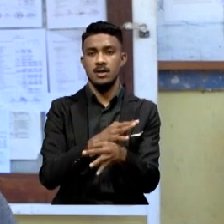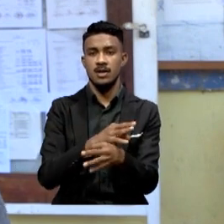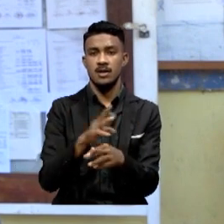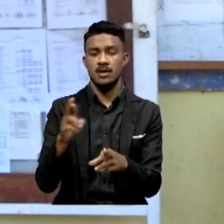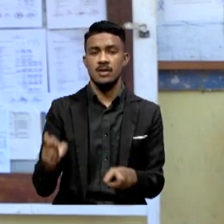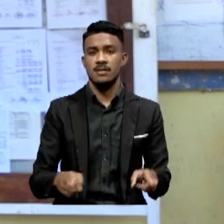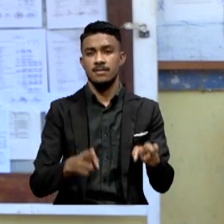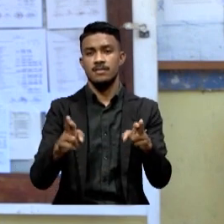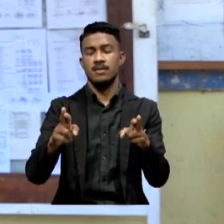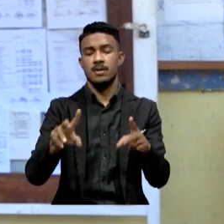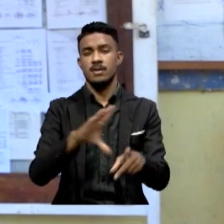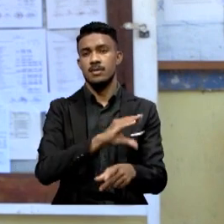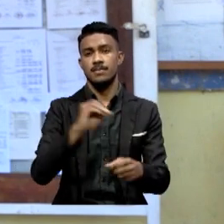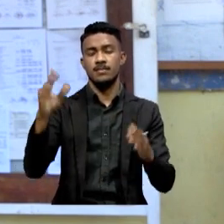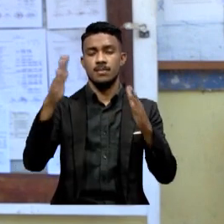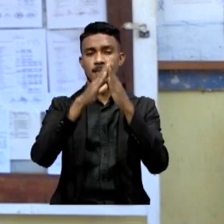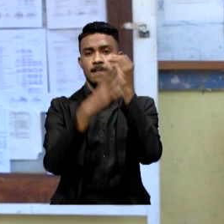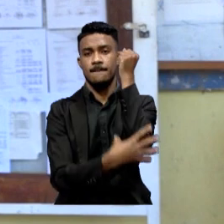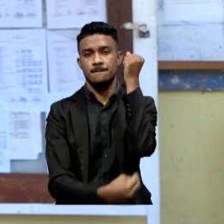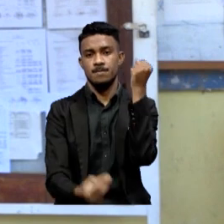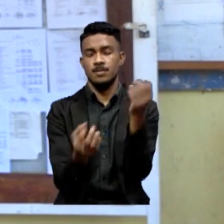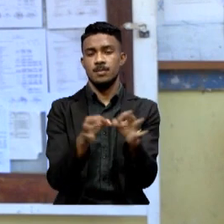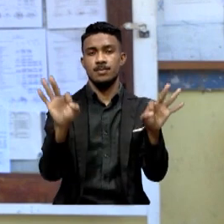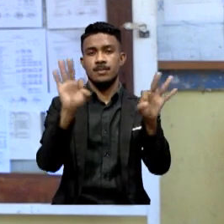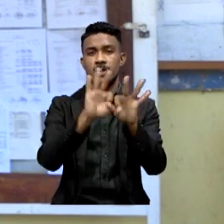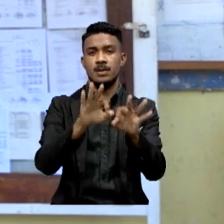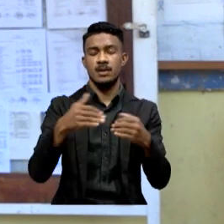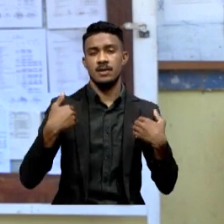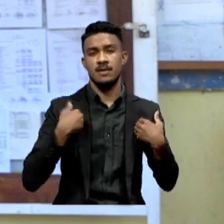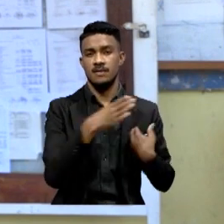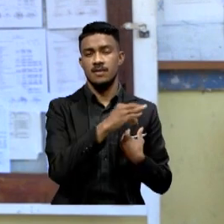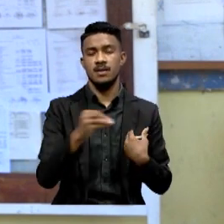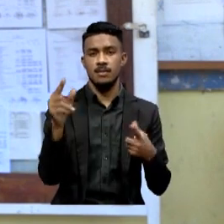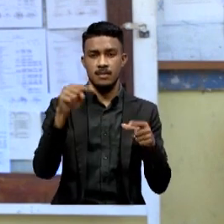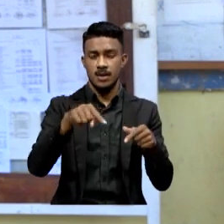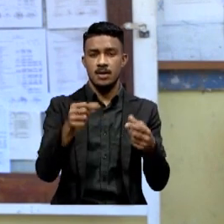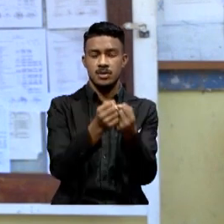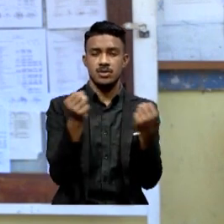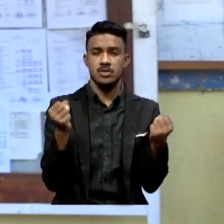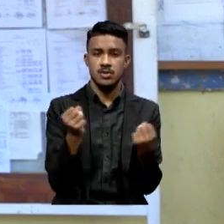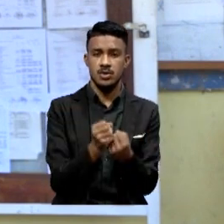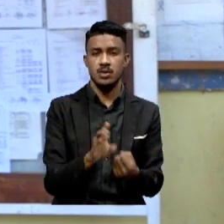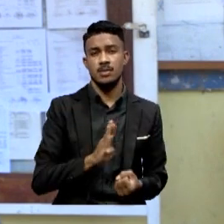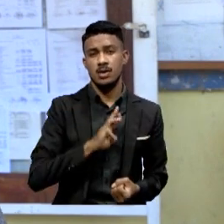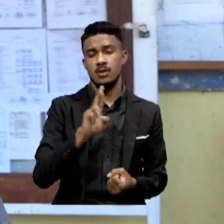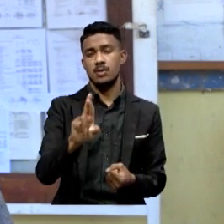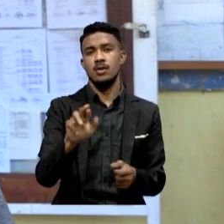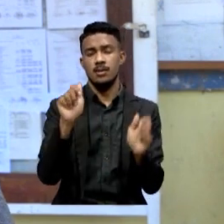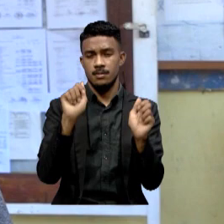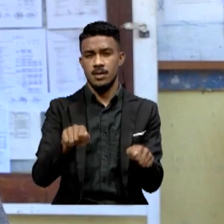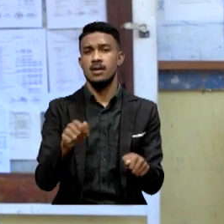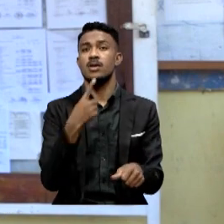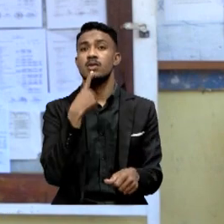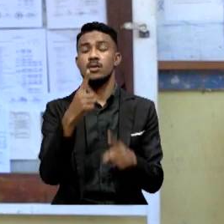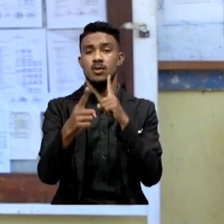pen umak bit laik ni ta persis important antau sekar ki ha monu mai he suku be korma he tan jata hau bel kuliah ho amni liurai